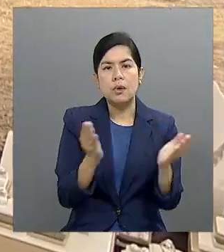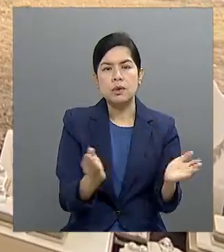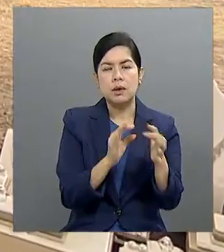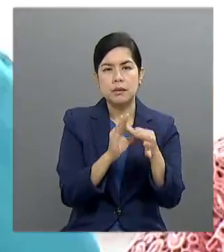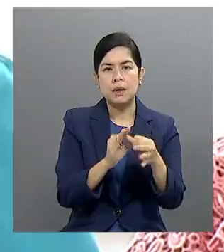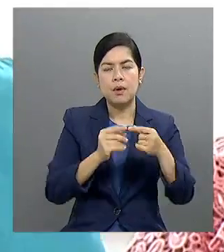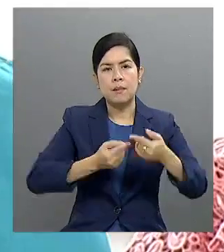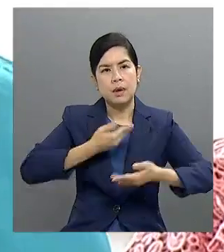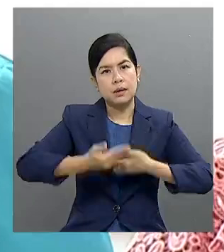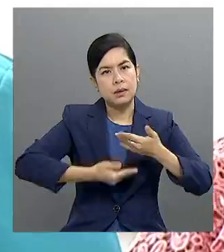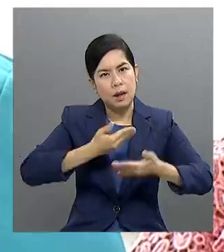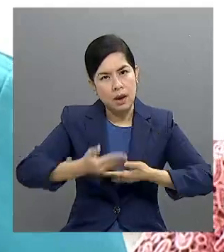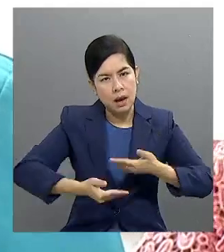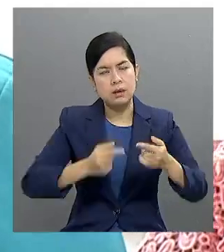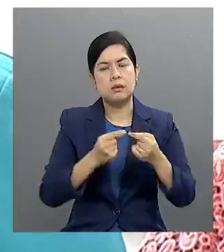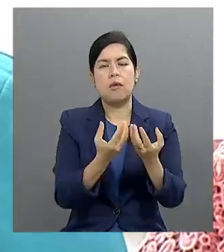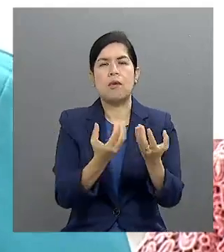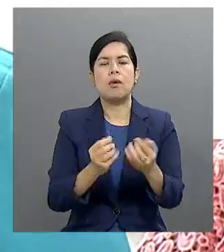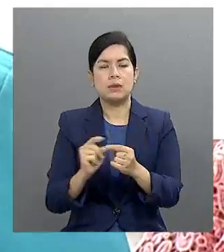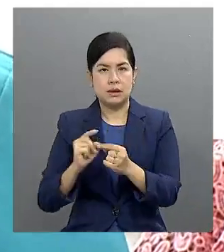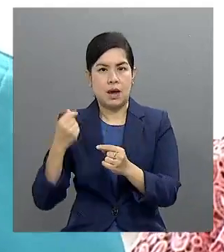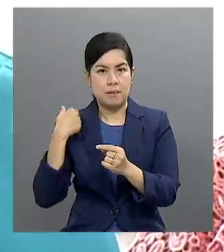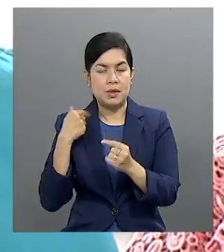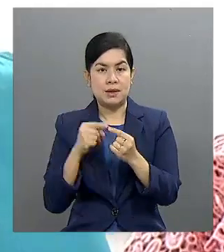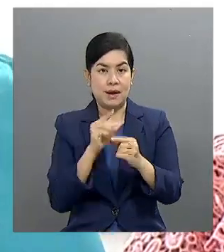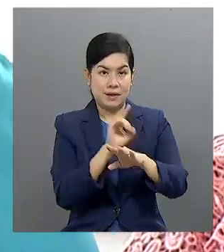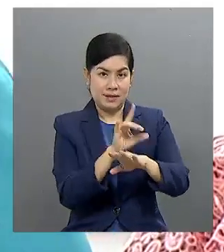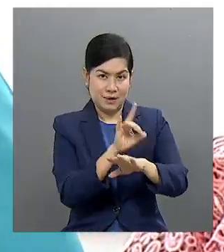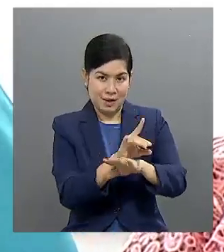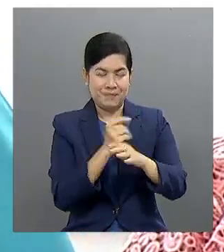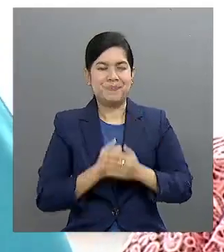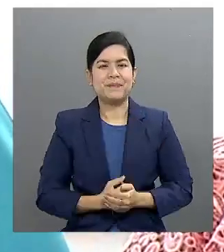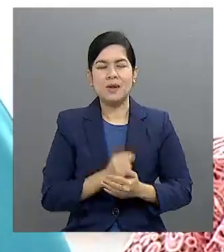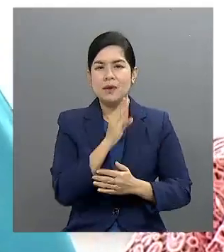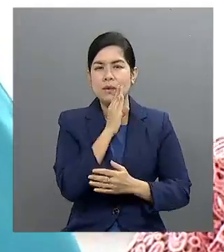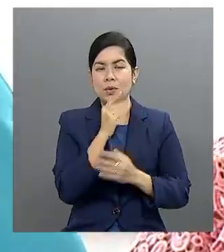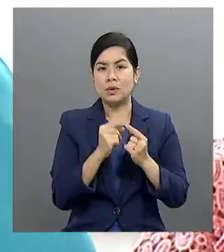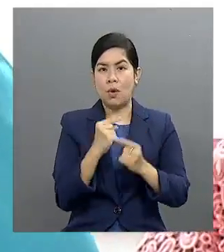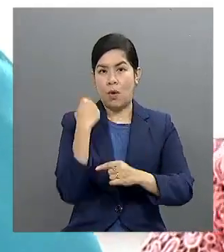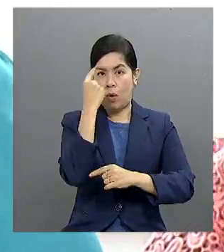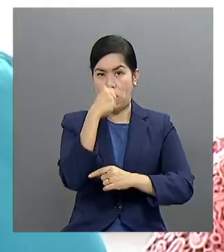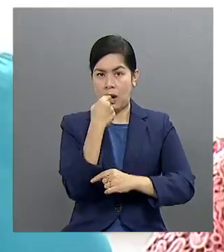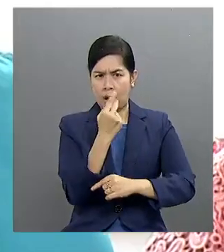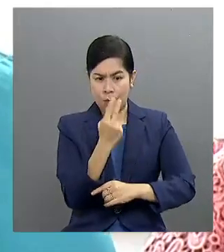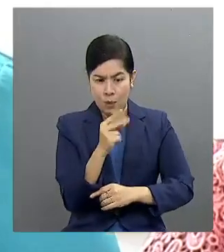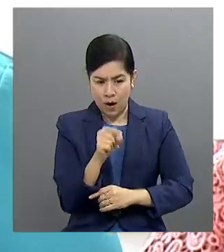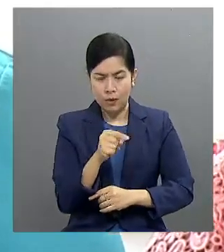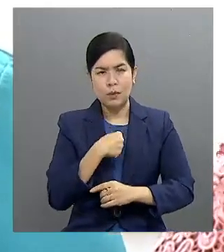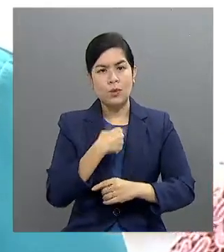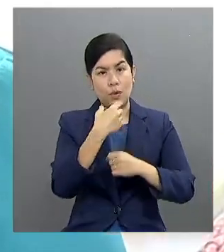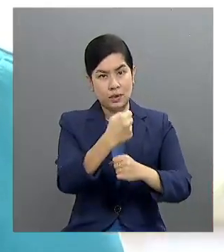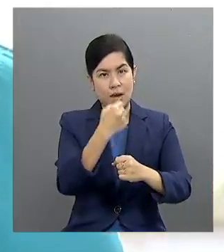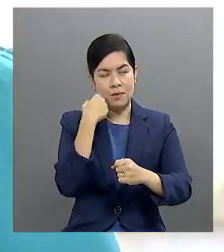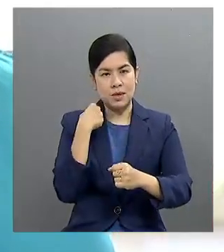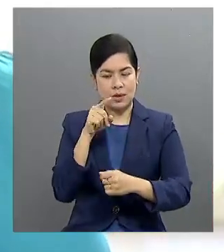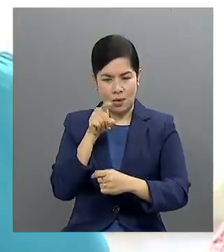ไลน์นะคะท่านที่ชมอยู่นะคะสนใจสินค้าของภูเก็ตนะคะเราสามารถสั่งซื้อสินค้าออนไ